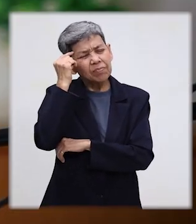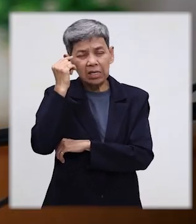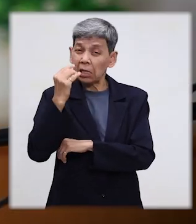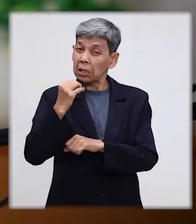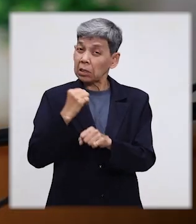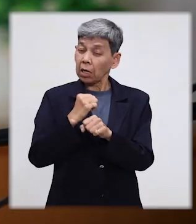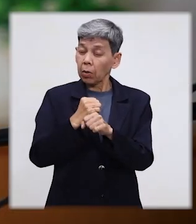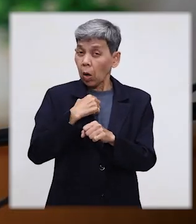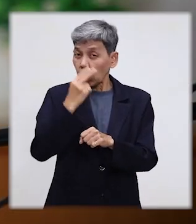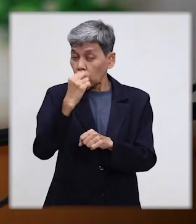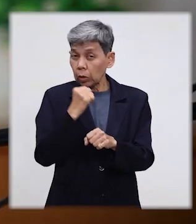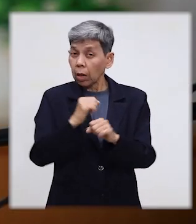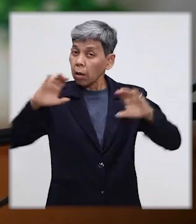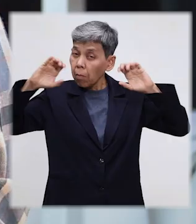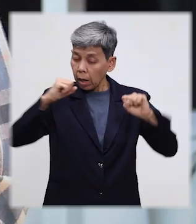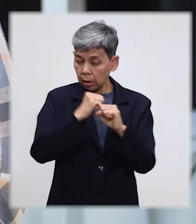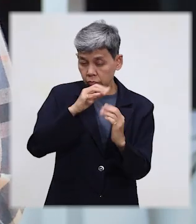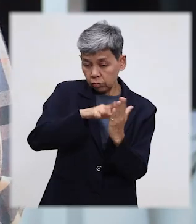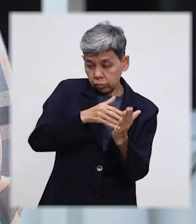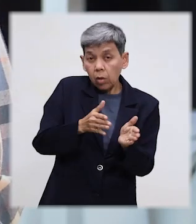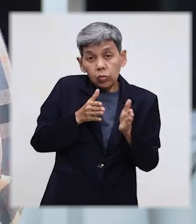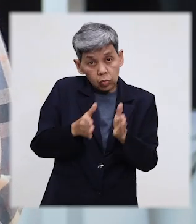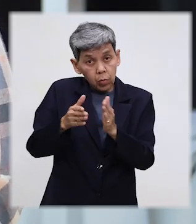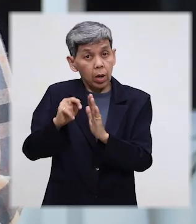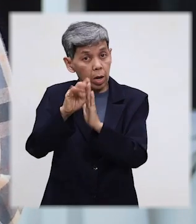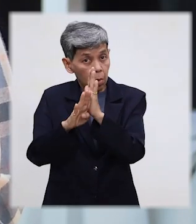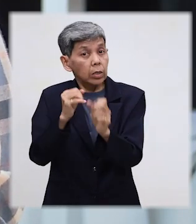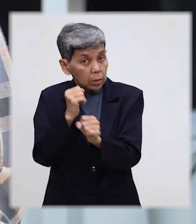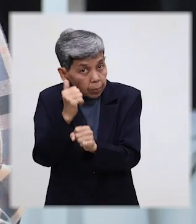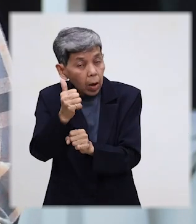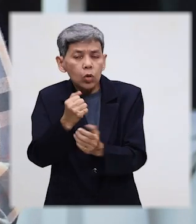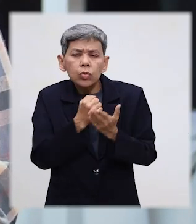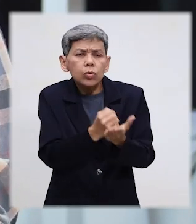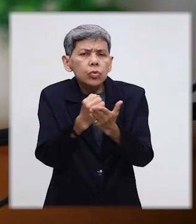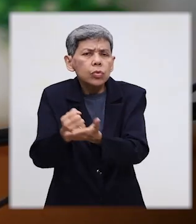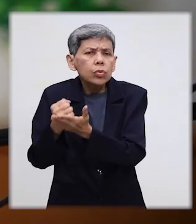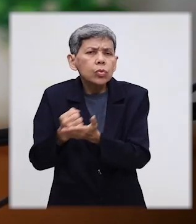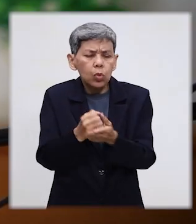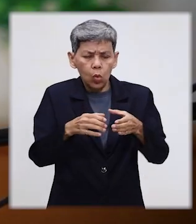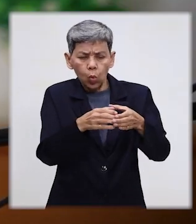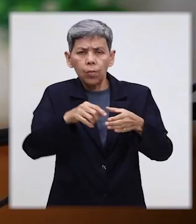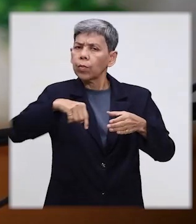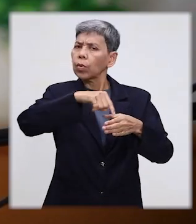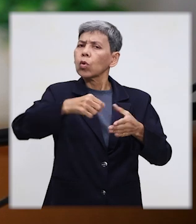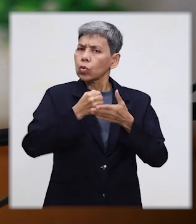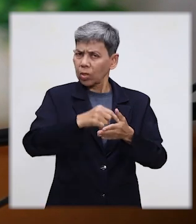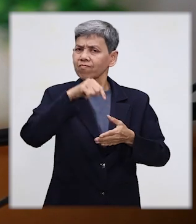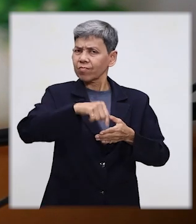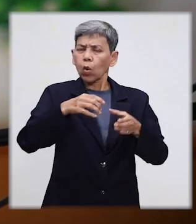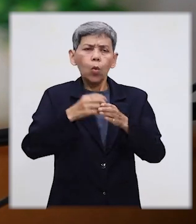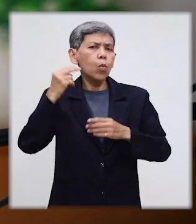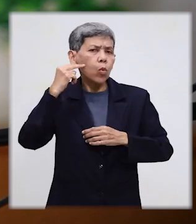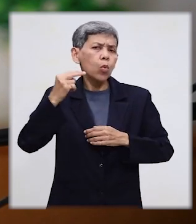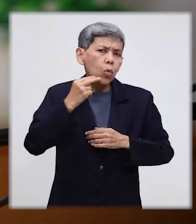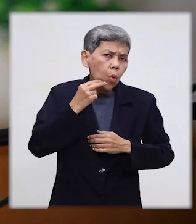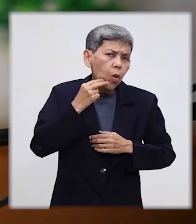มันสามารถพาไปให้เกิดนโยบายอะไรทางสังคมเพื่อช่วยกลุ่มคนเหล่านี้ได้บ้างกลุ่มคนหูหน